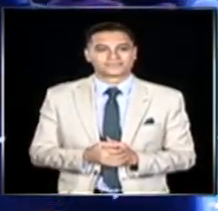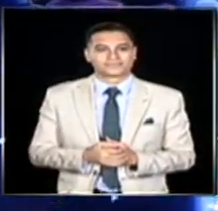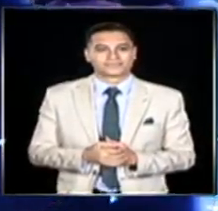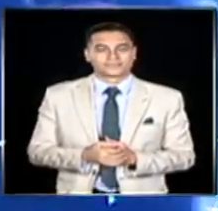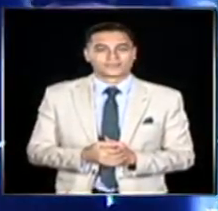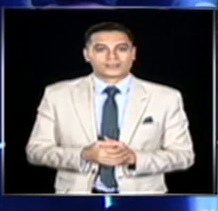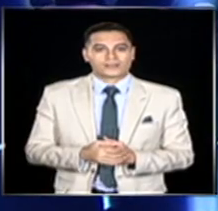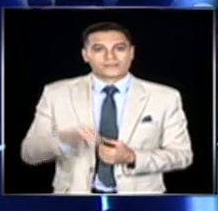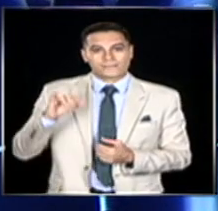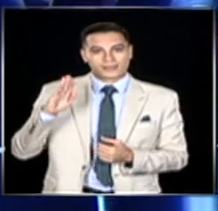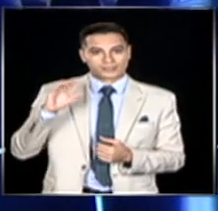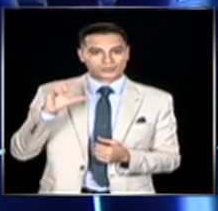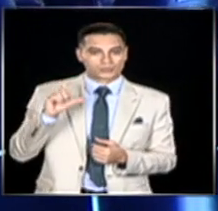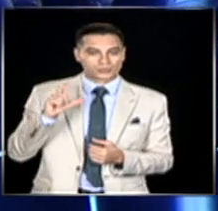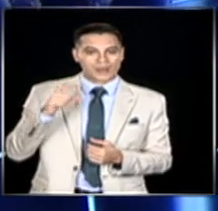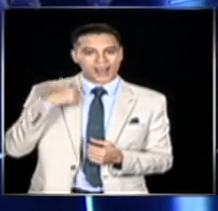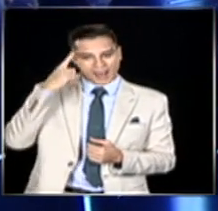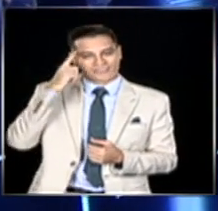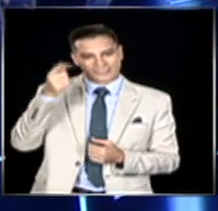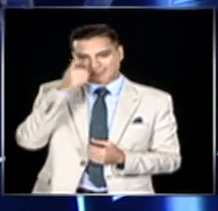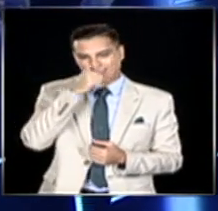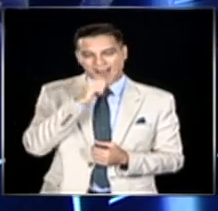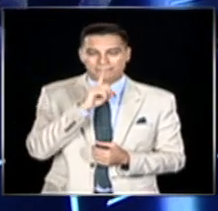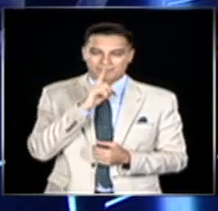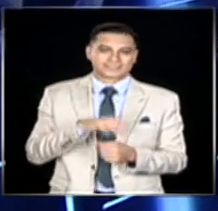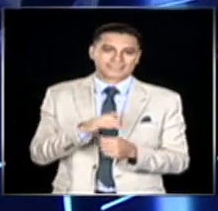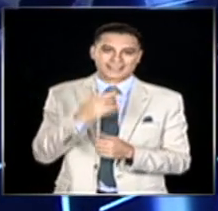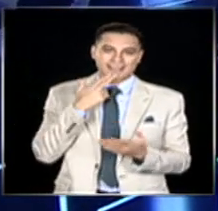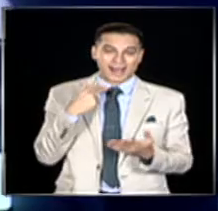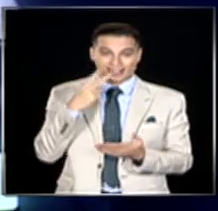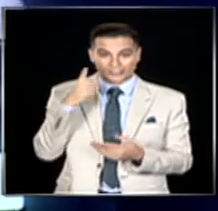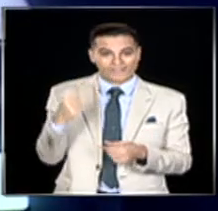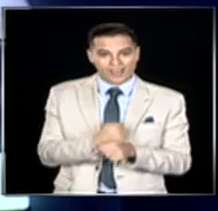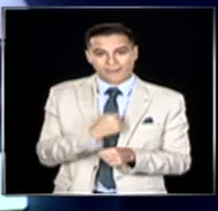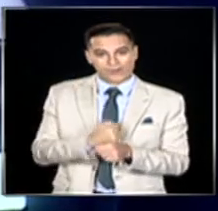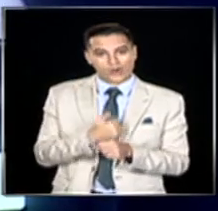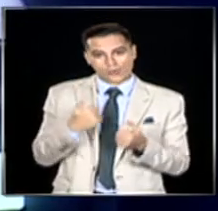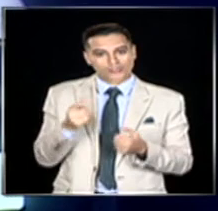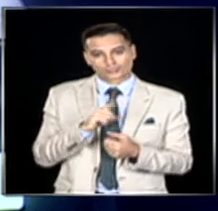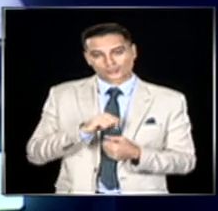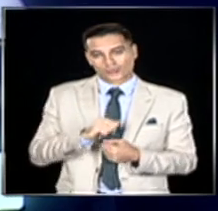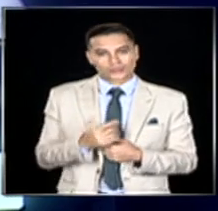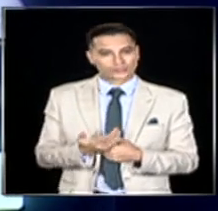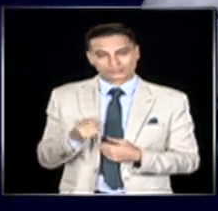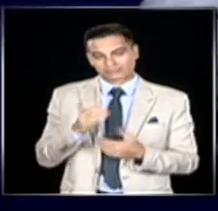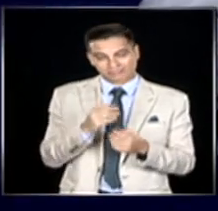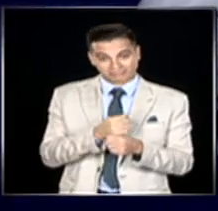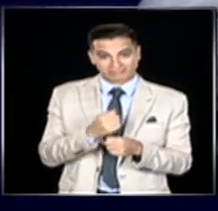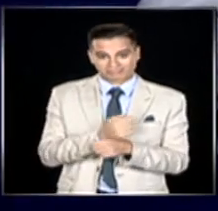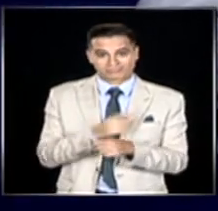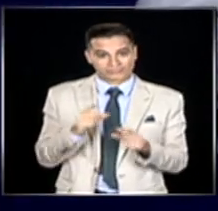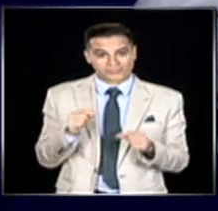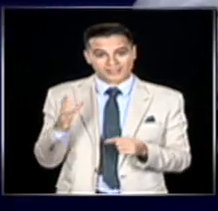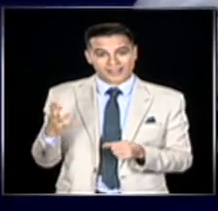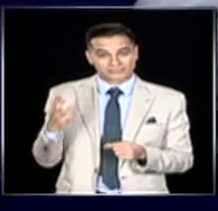هارد لك يا ميسون. أنا عارف إنك زعلانة ولكن أنا شايف إن أنت عملت كويس، مش وحش خالص، بالعكس.